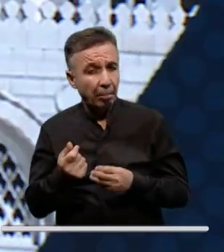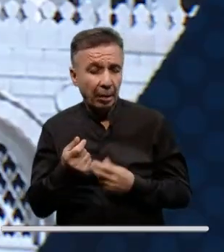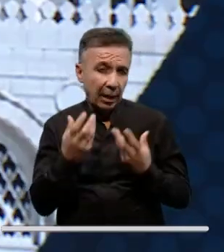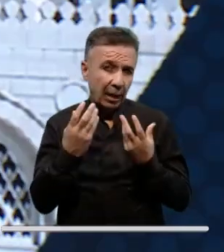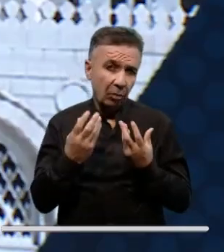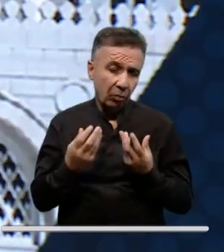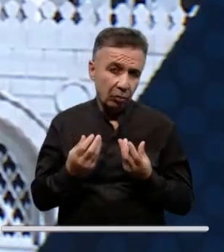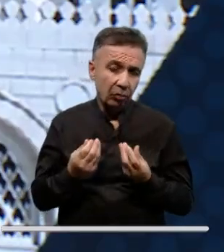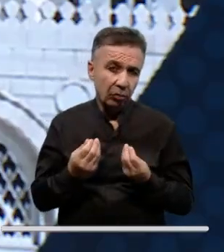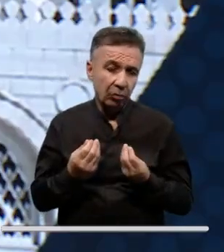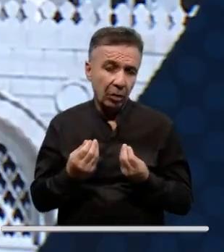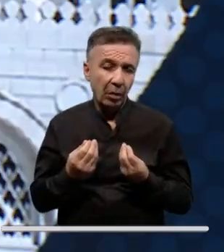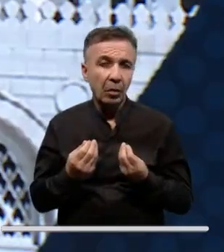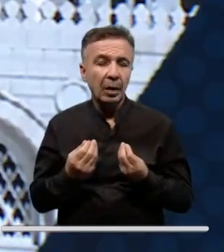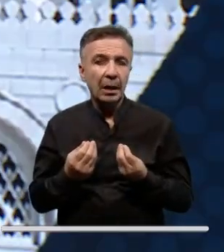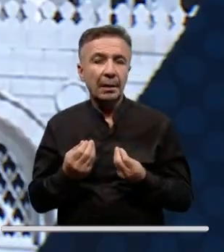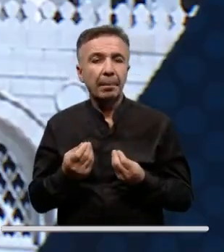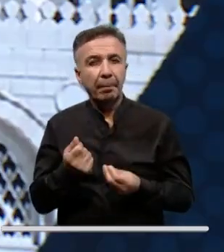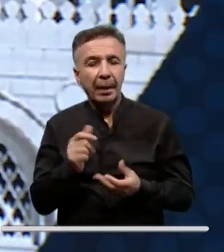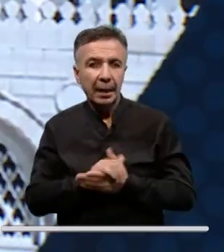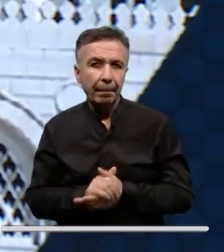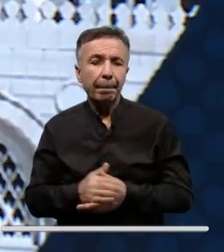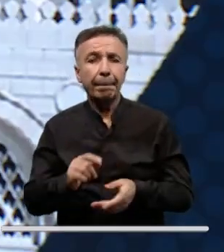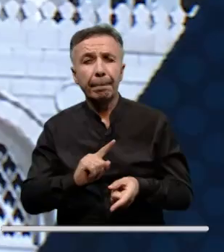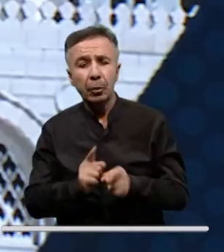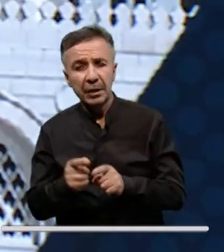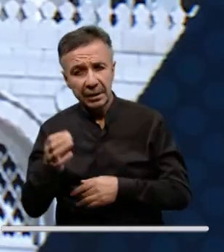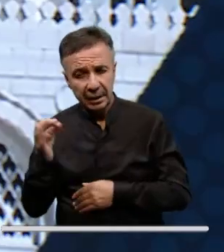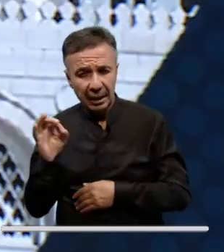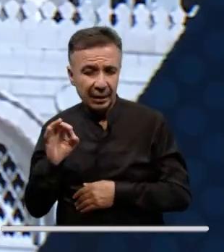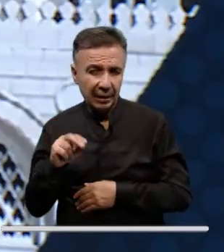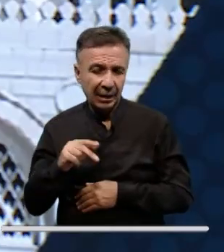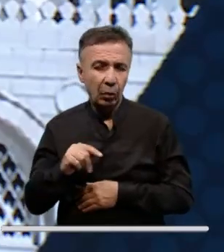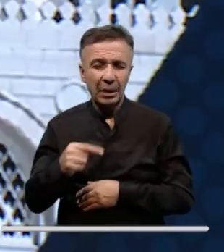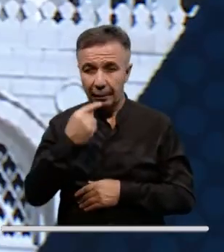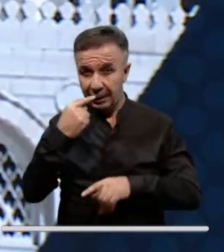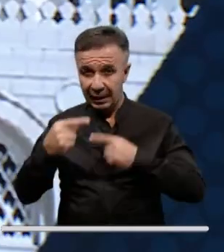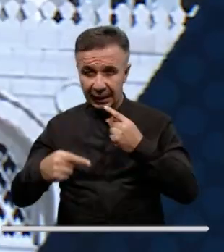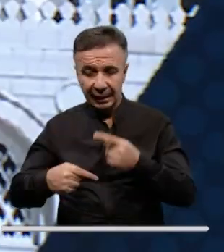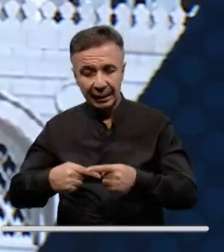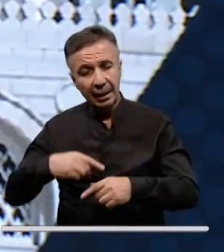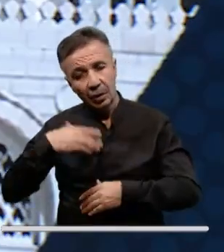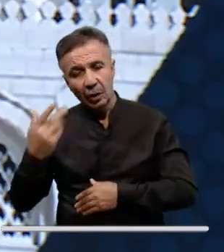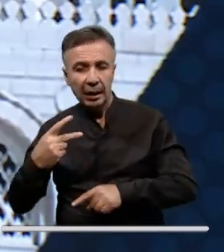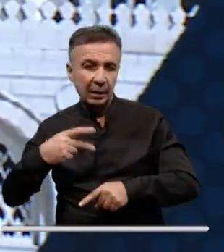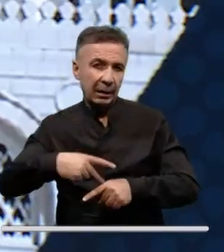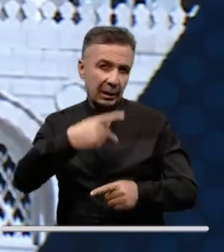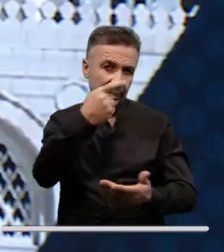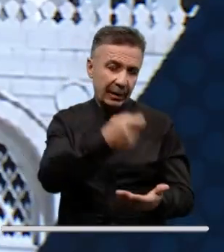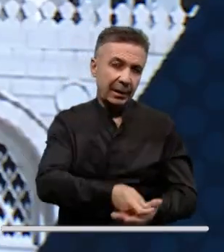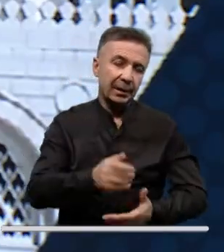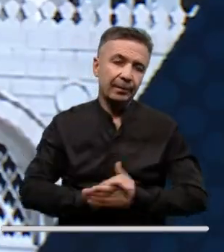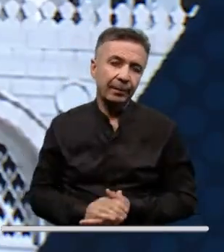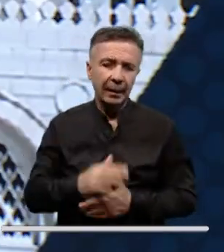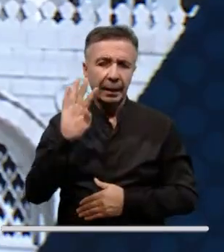ki bu kalan para ve bu tür altın Bunlar üzerinden bir yıl geçtikten sonra eee Efendim